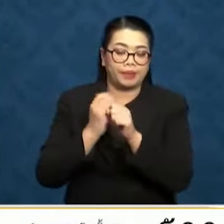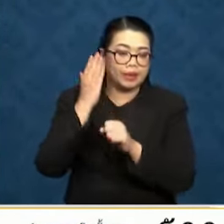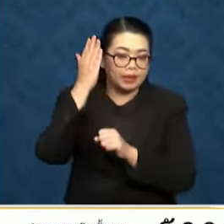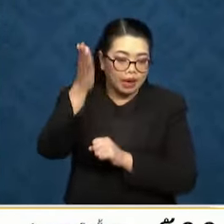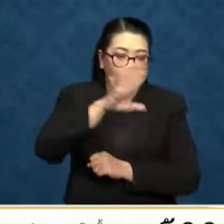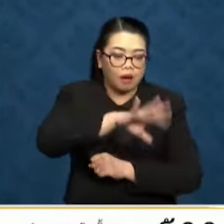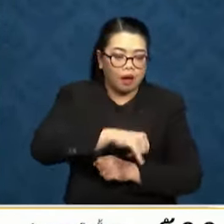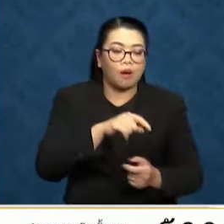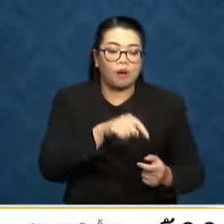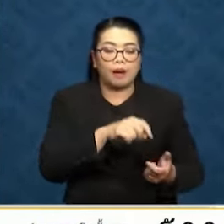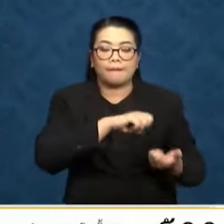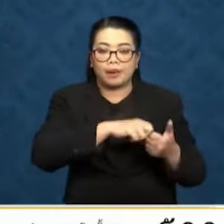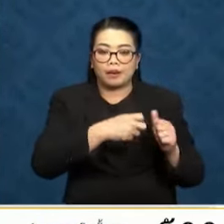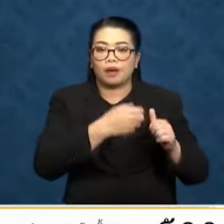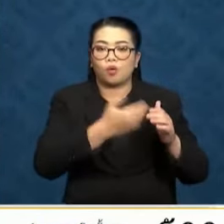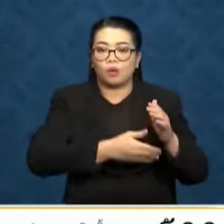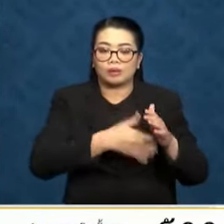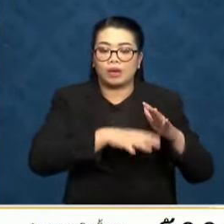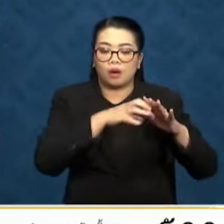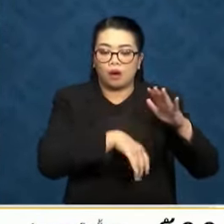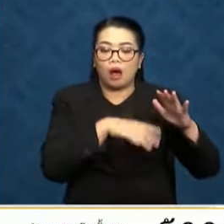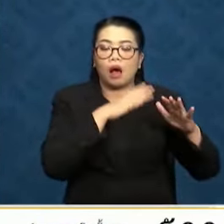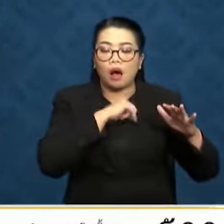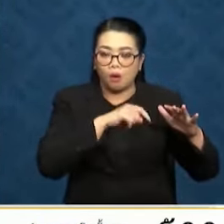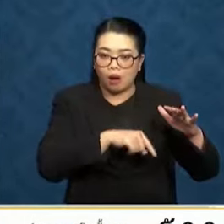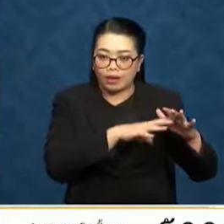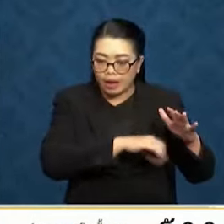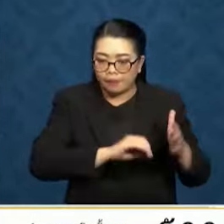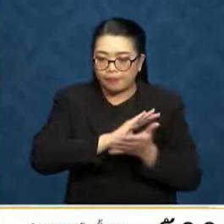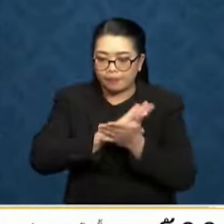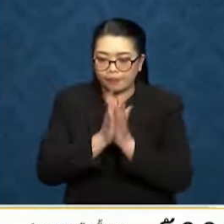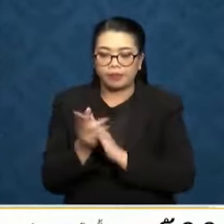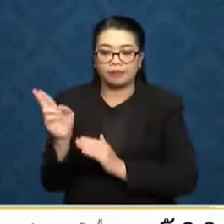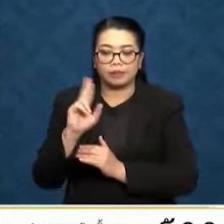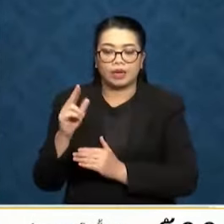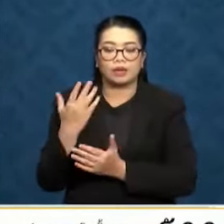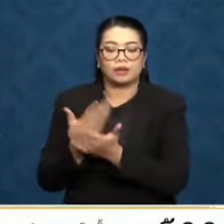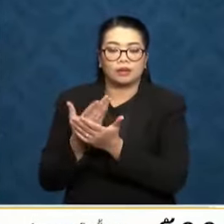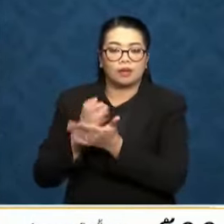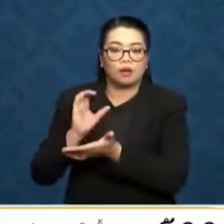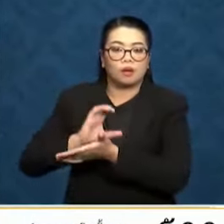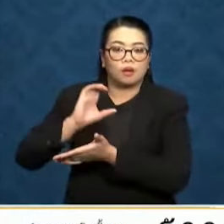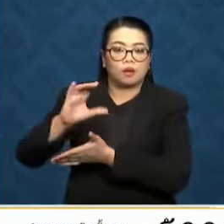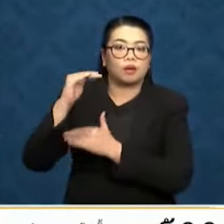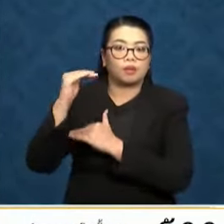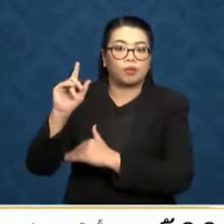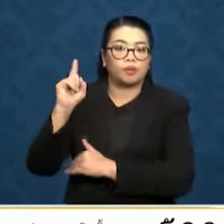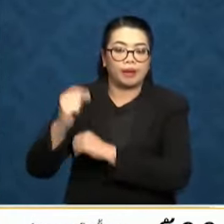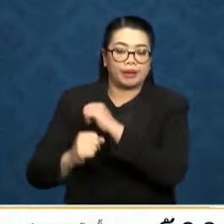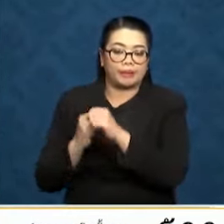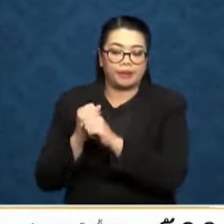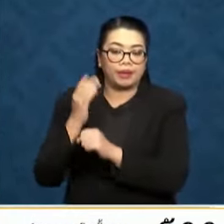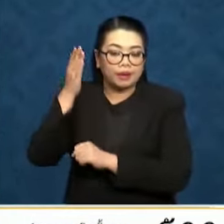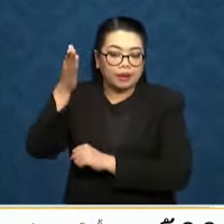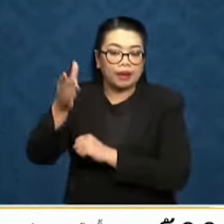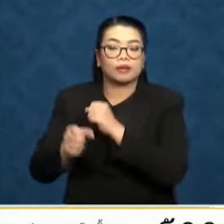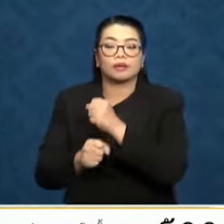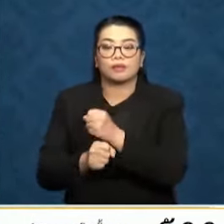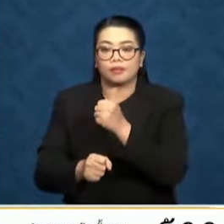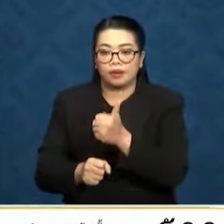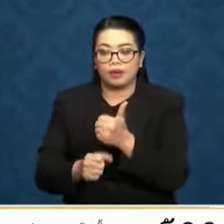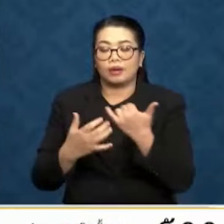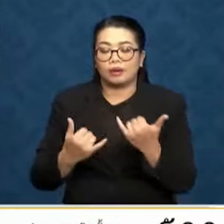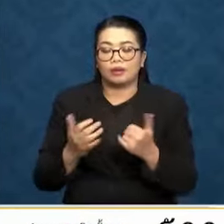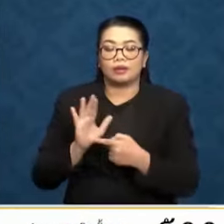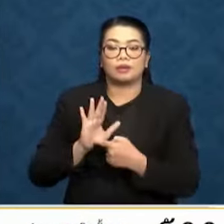ประธานคะระบอบประชาธิปไตยค่ะเป็นกลไกที่ให้พรรคการเมืองเนี่ยสามารถมานำเสนอ